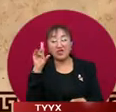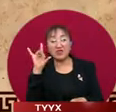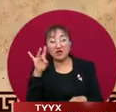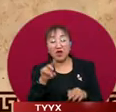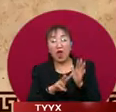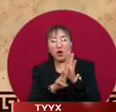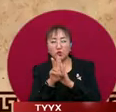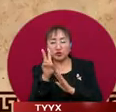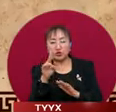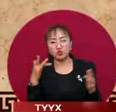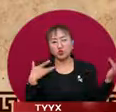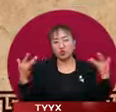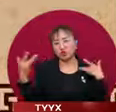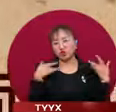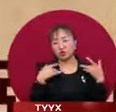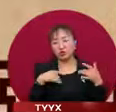төрлийг үүсгэсэн.